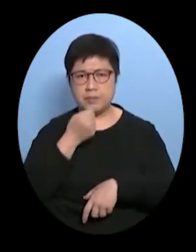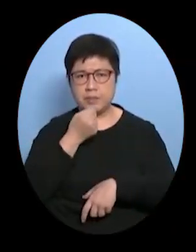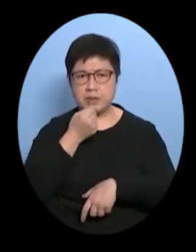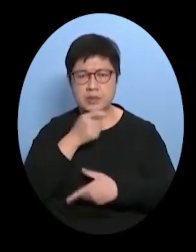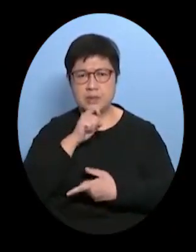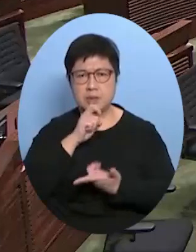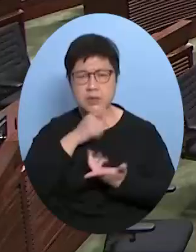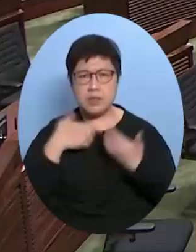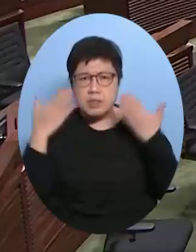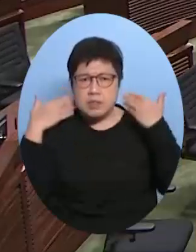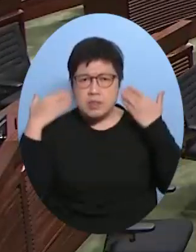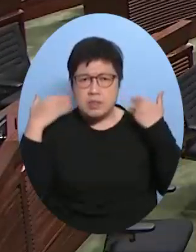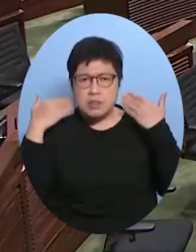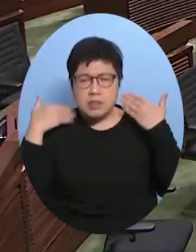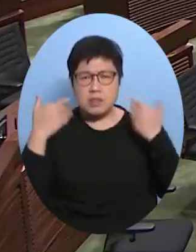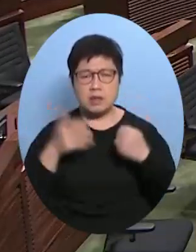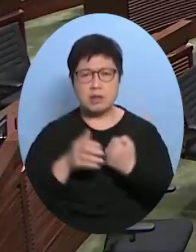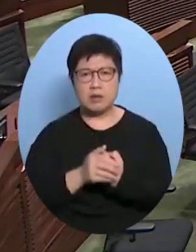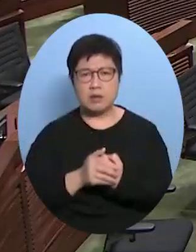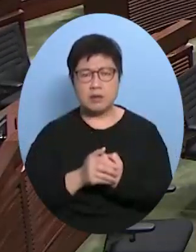問題？聽唔清楚。